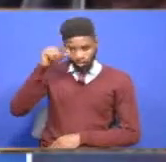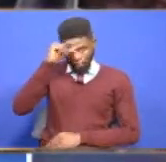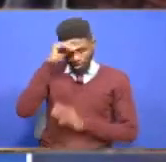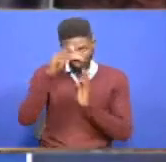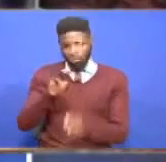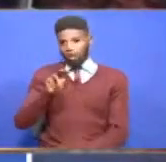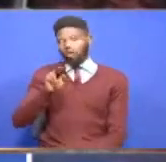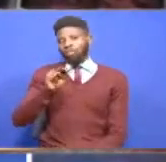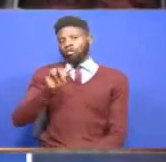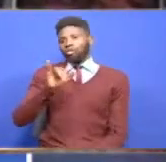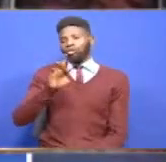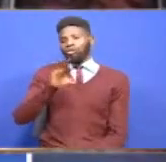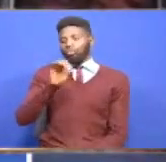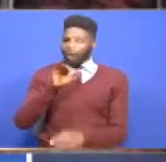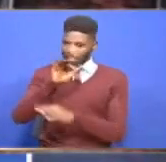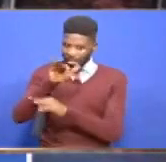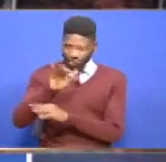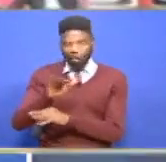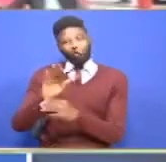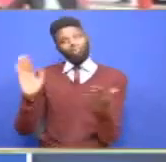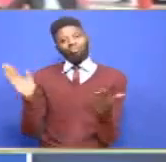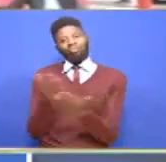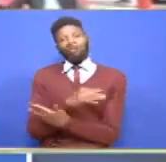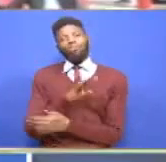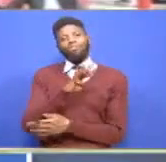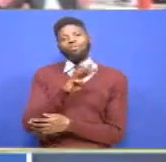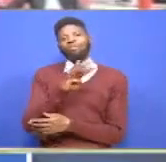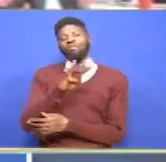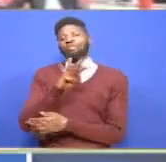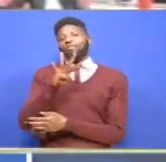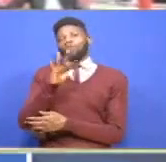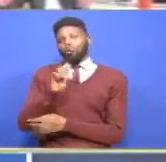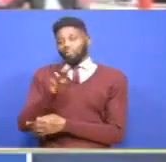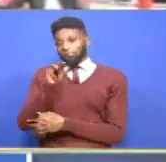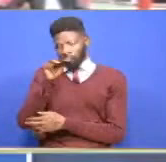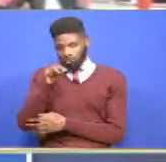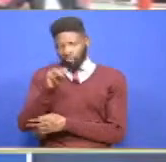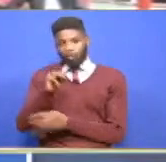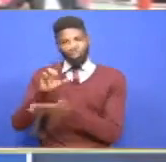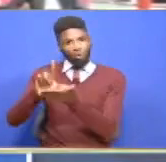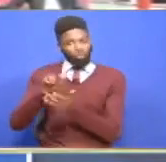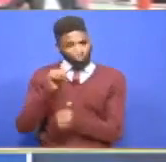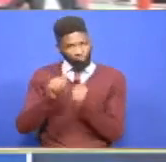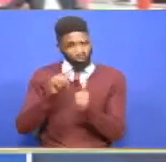writing off the more than 440 million shillings debt owed by coffee farmers in the country.